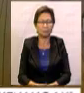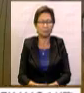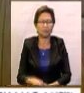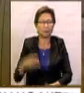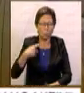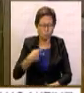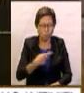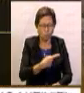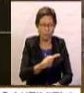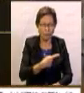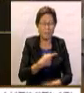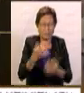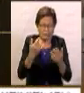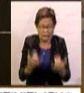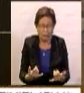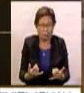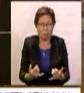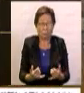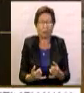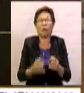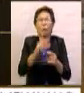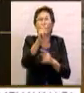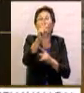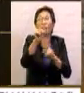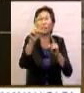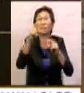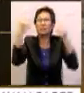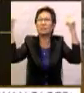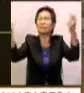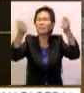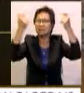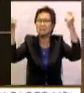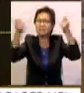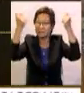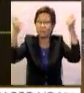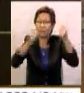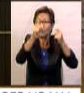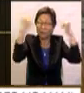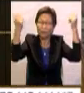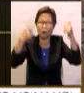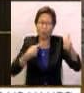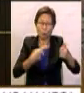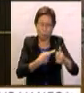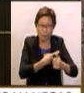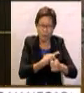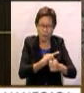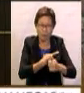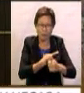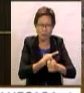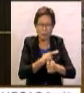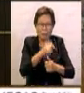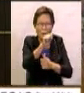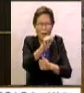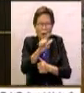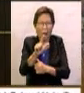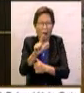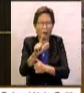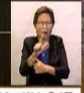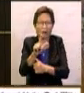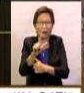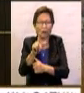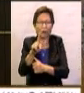And we in this day, in the first anniversary, we affirm our position that Al-Quds is the capital